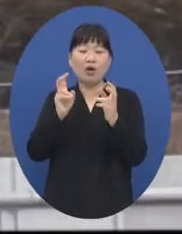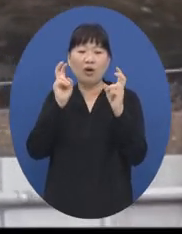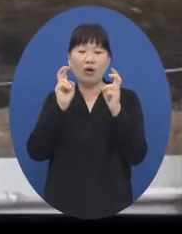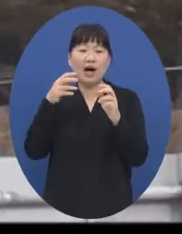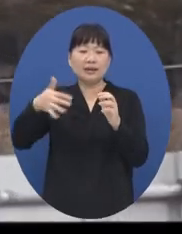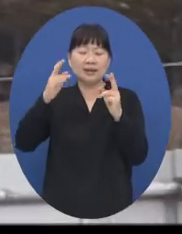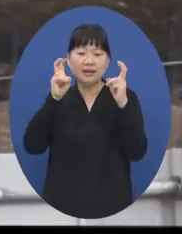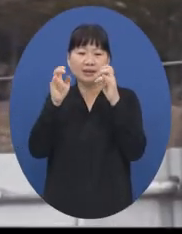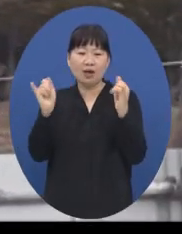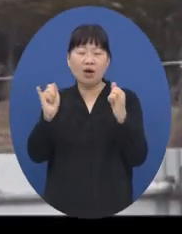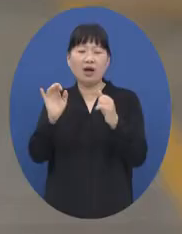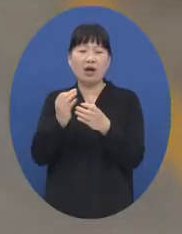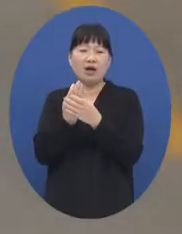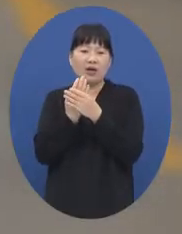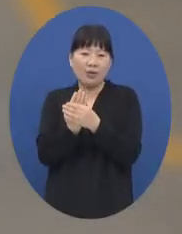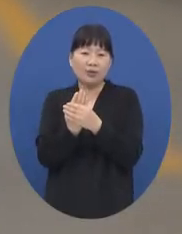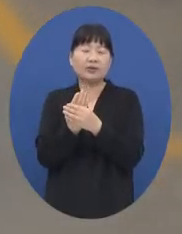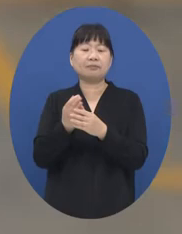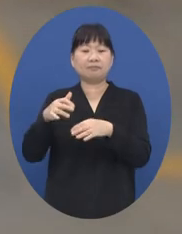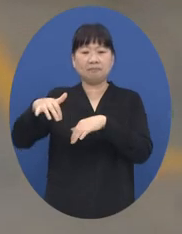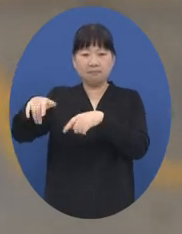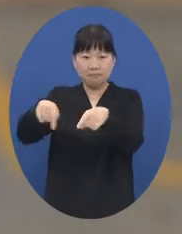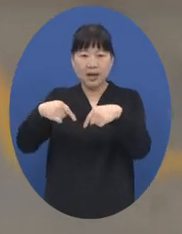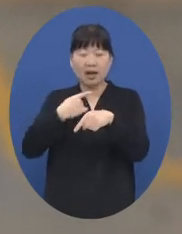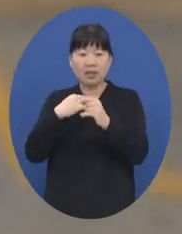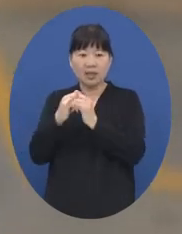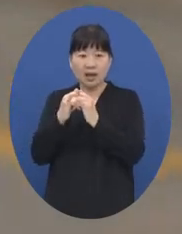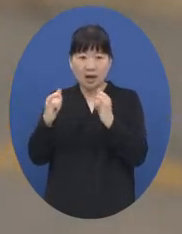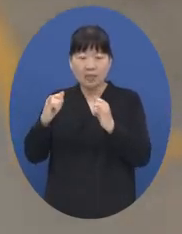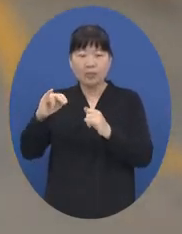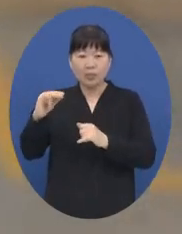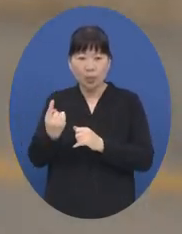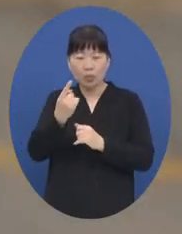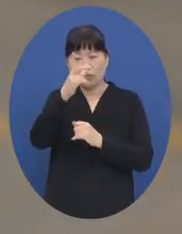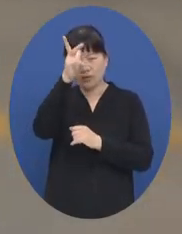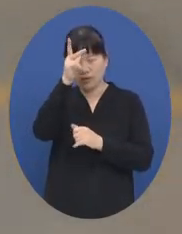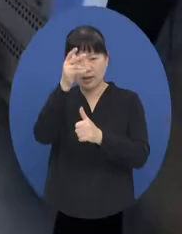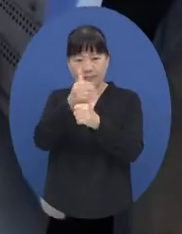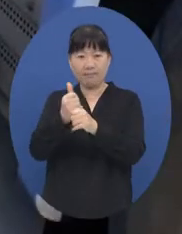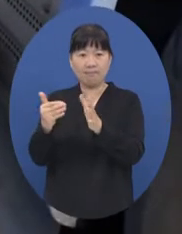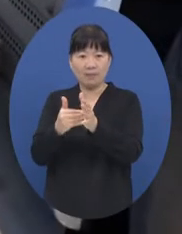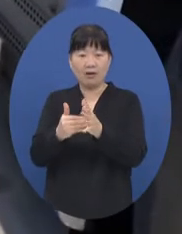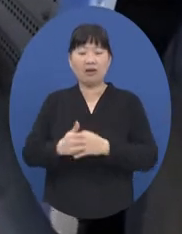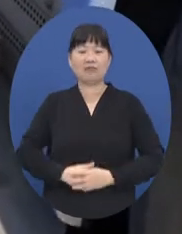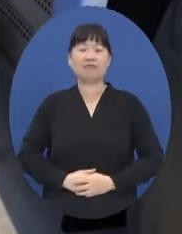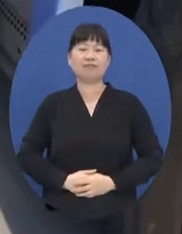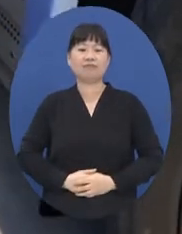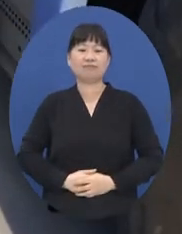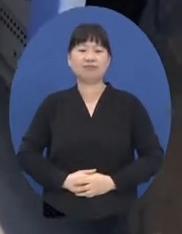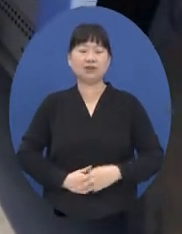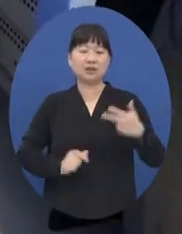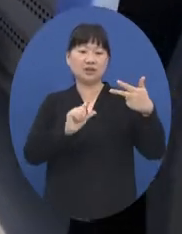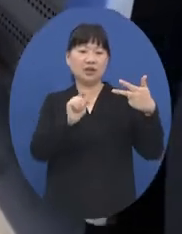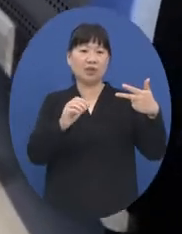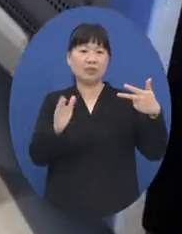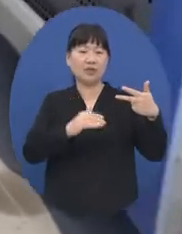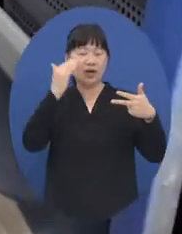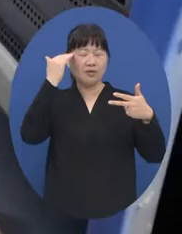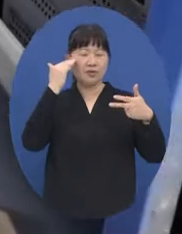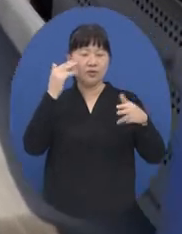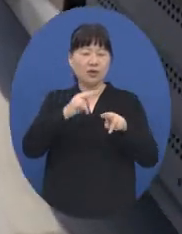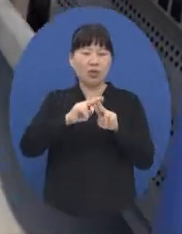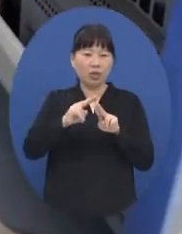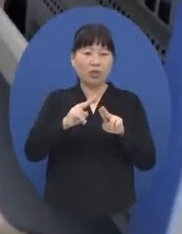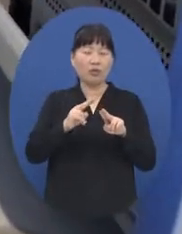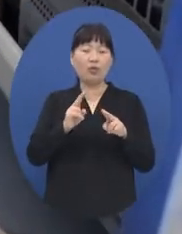무자료 현금 거래로 세금을 탈루한 업자 등도 경기도 특사경에 덜미를 잡혔습니다. 경기도는 7월부터